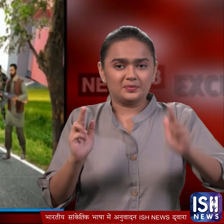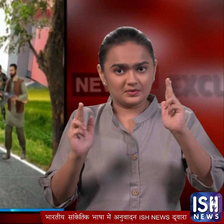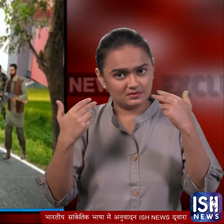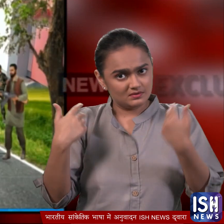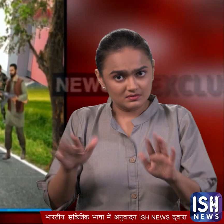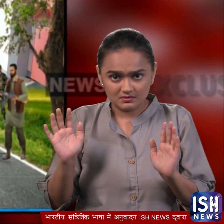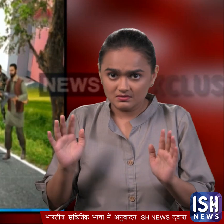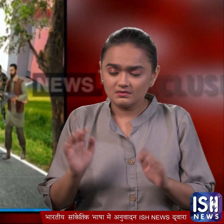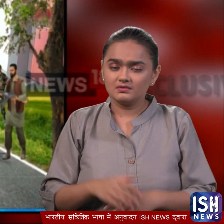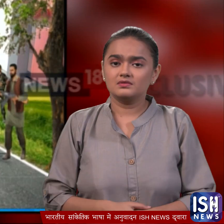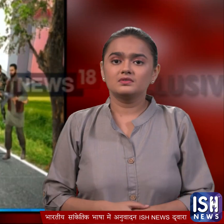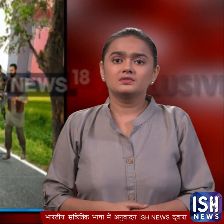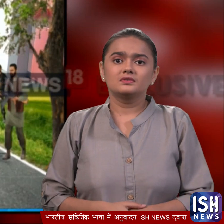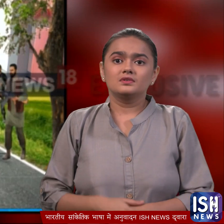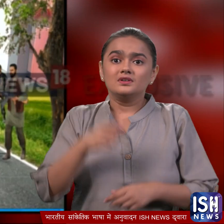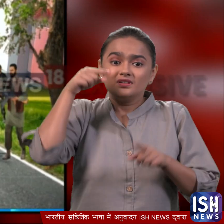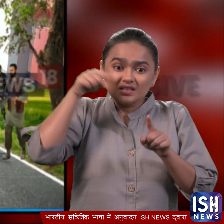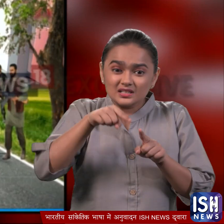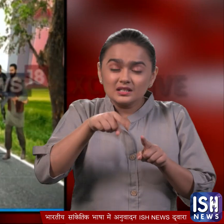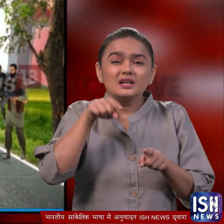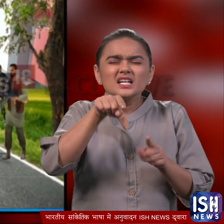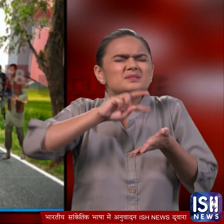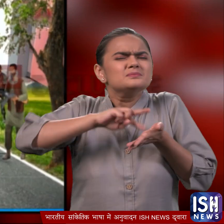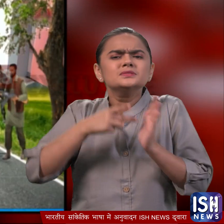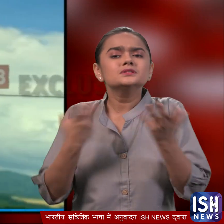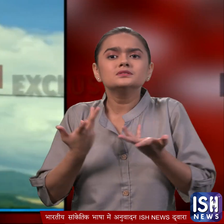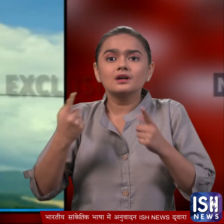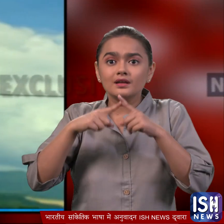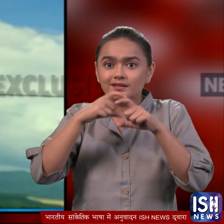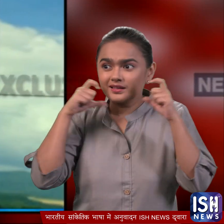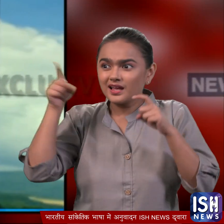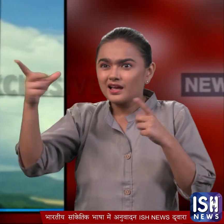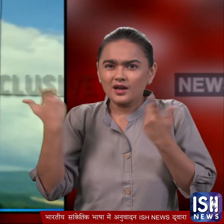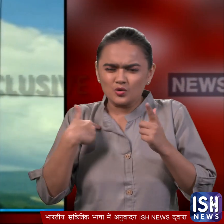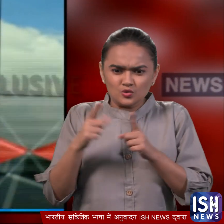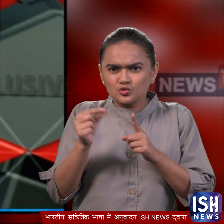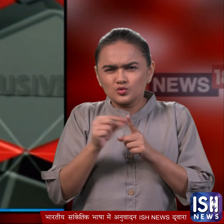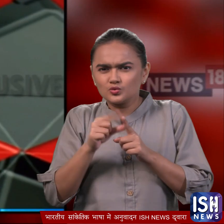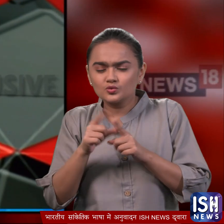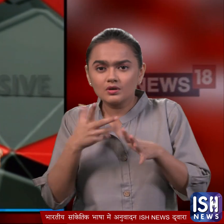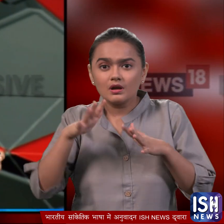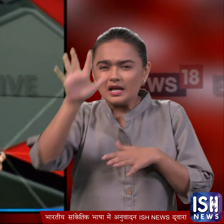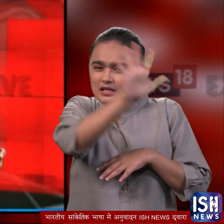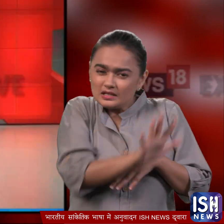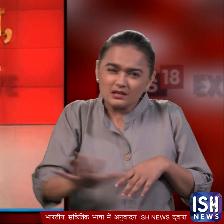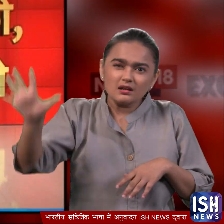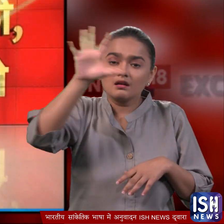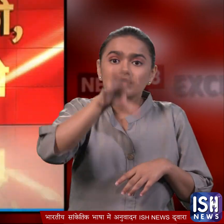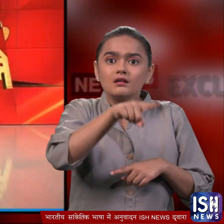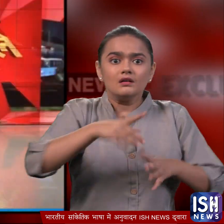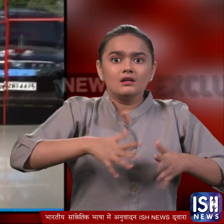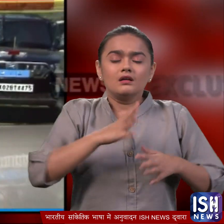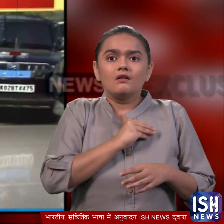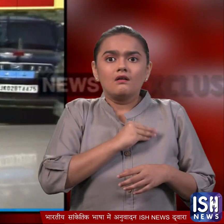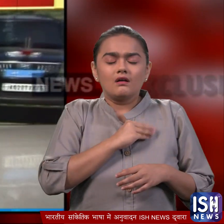जान आतंकियों के ऐसे ही कायराना हमलों में चली, जिसका सीधा मतलब यह है कि आतंकियों के इस तरह के हमलों की वजह से तकरीबन पूरे राज्य